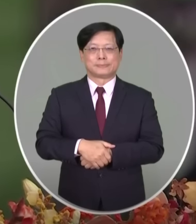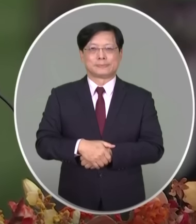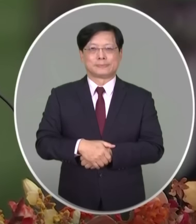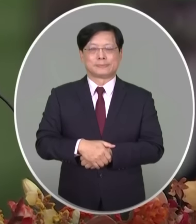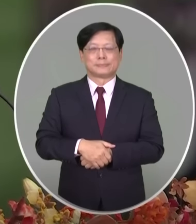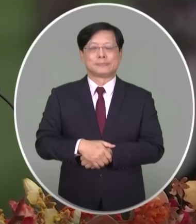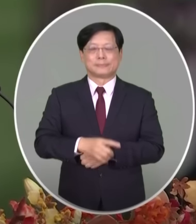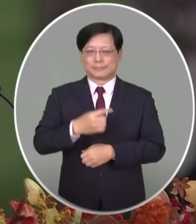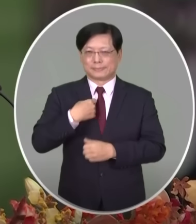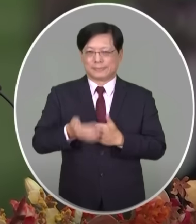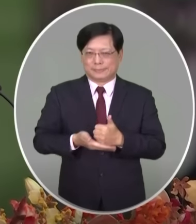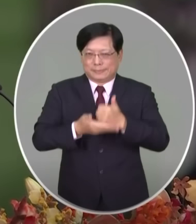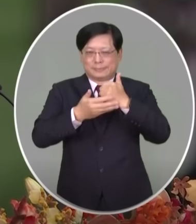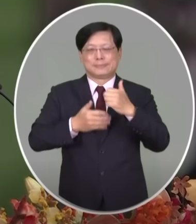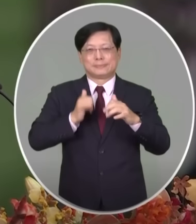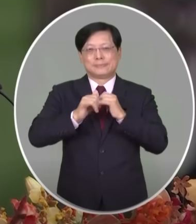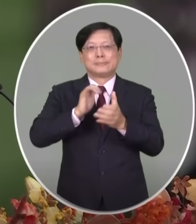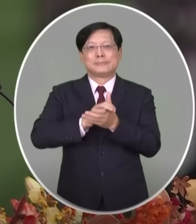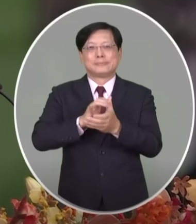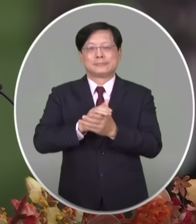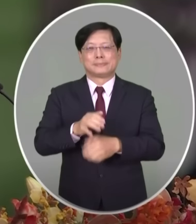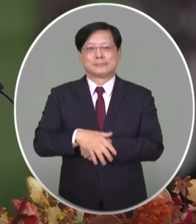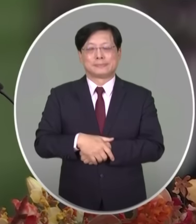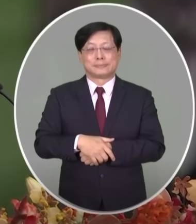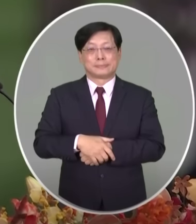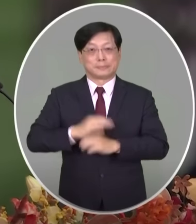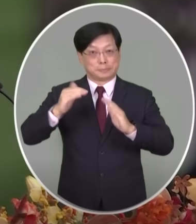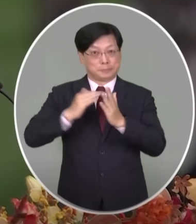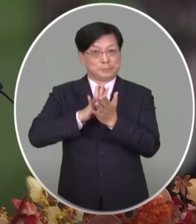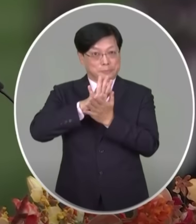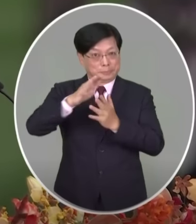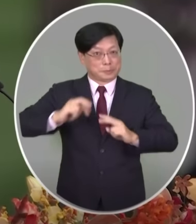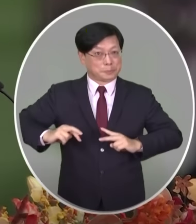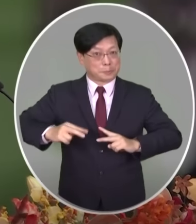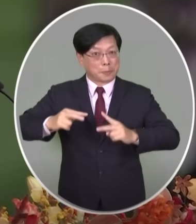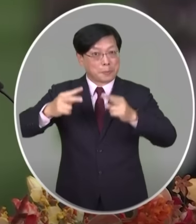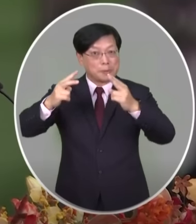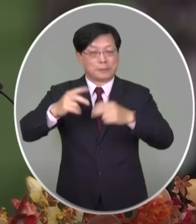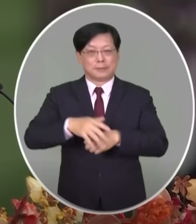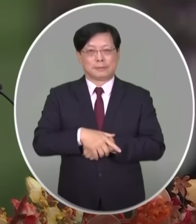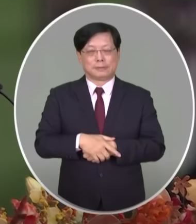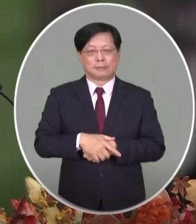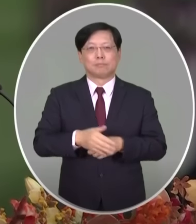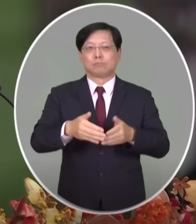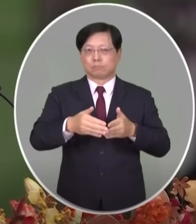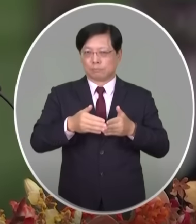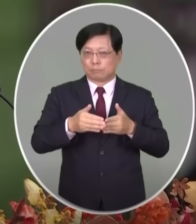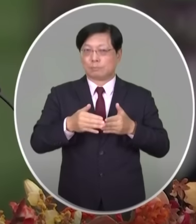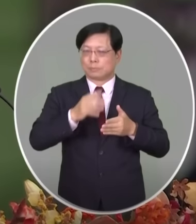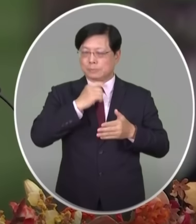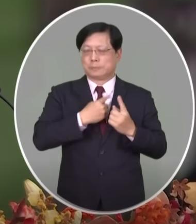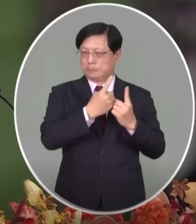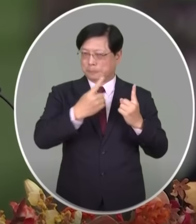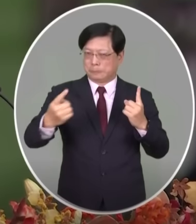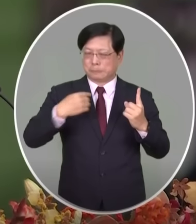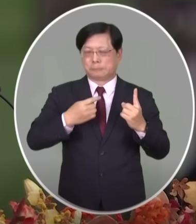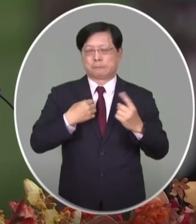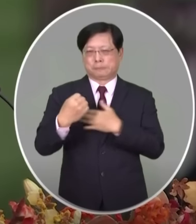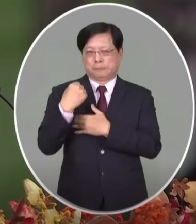亲爱的国人同胞，国家的未来发展需要每一分力